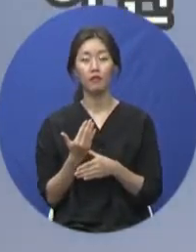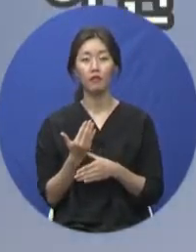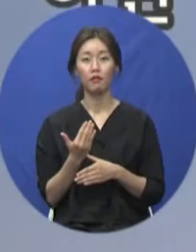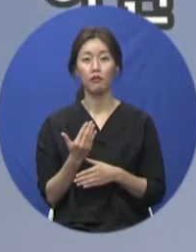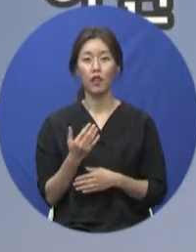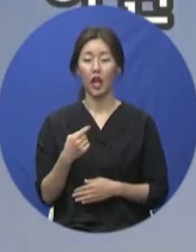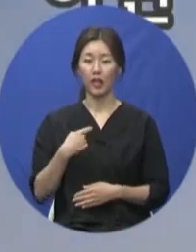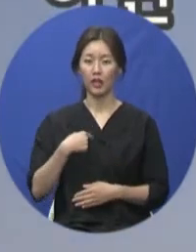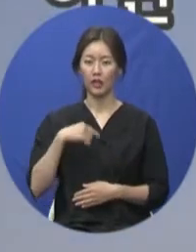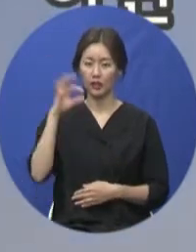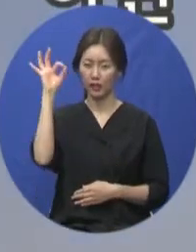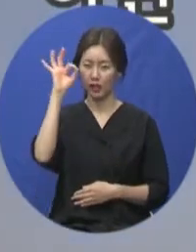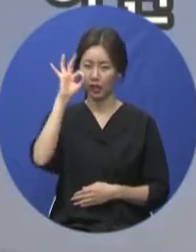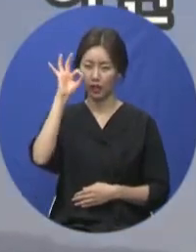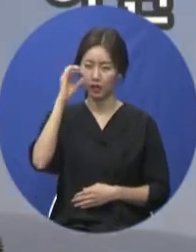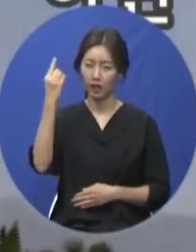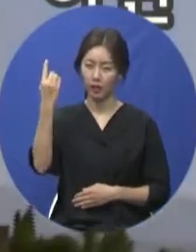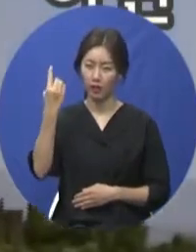날